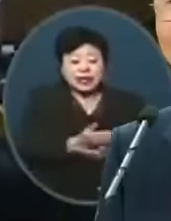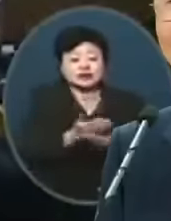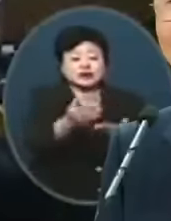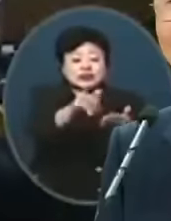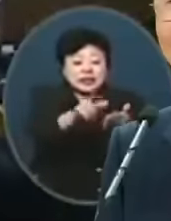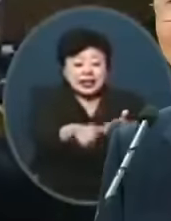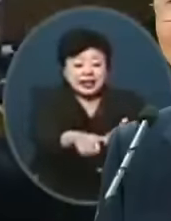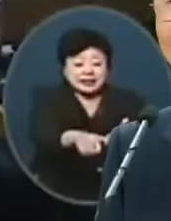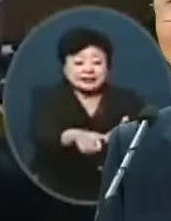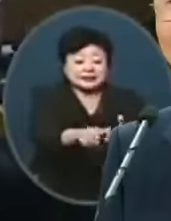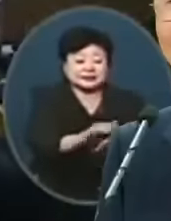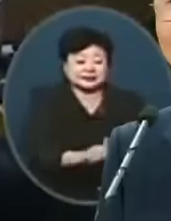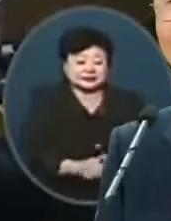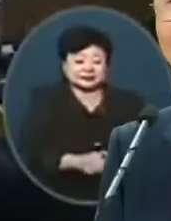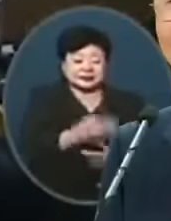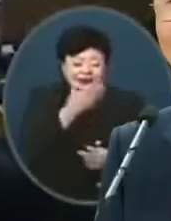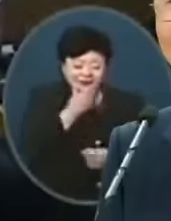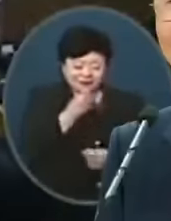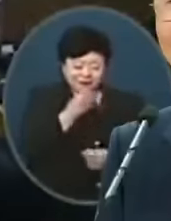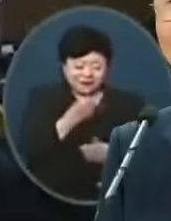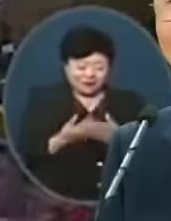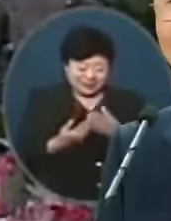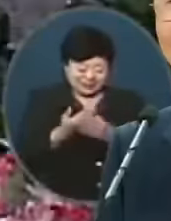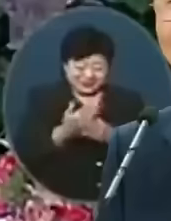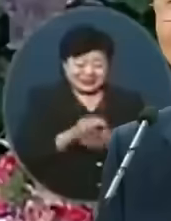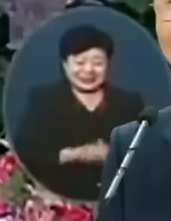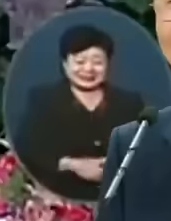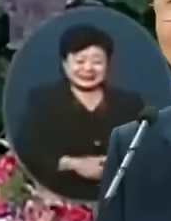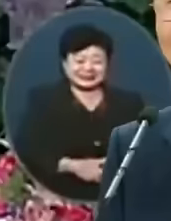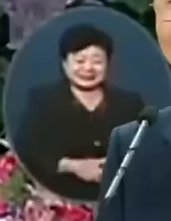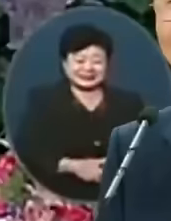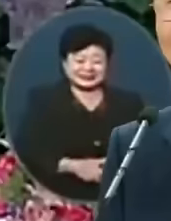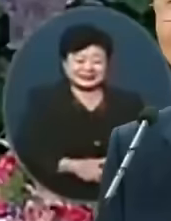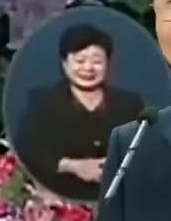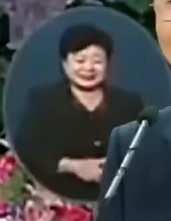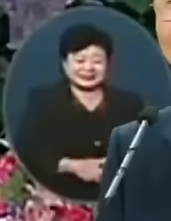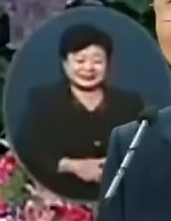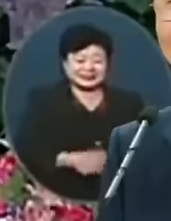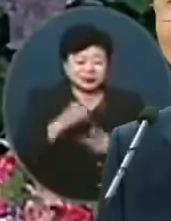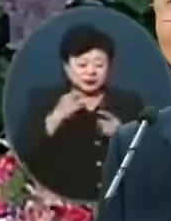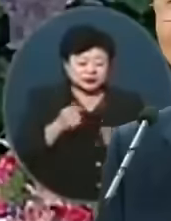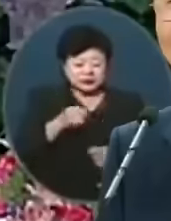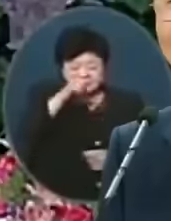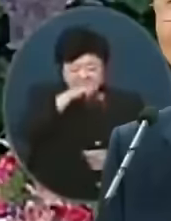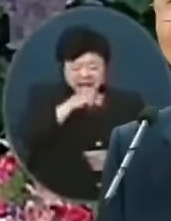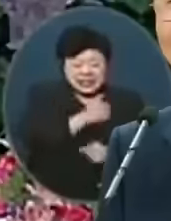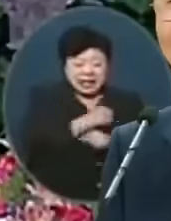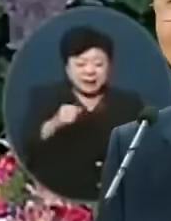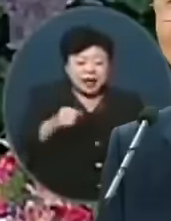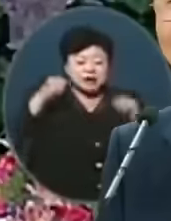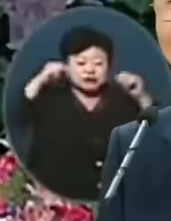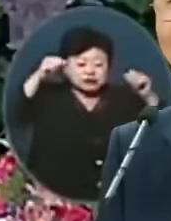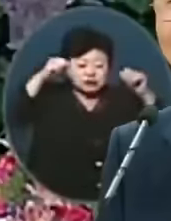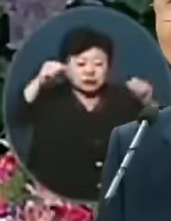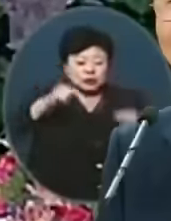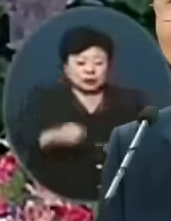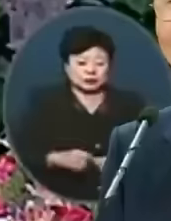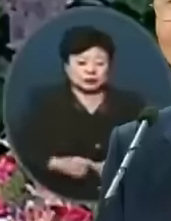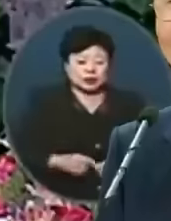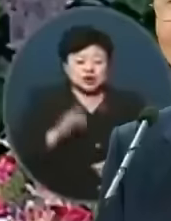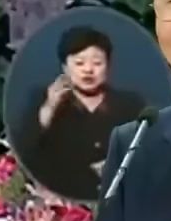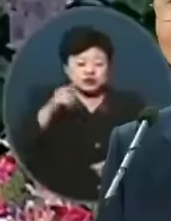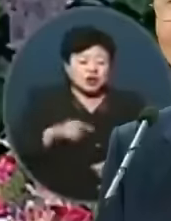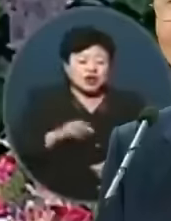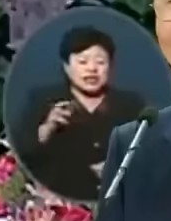때 우리가 행복해지는 것입니다. 저는 흑인 해방 운동가인 마틴